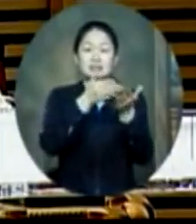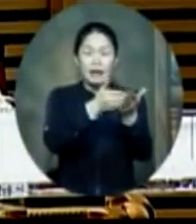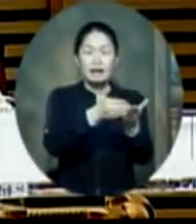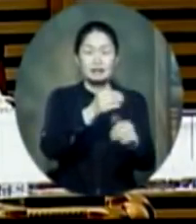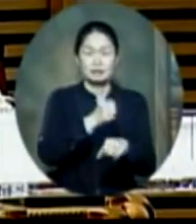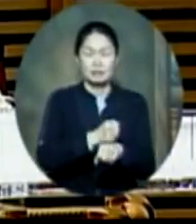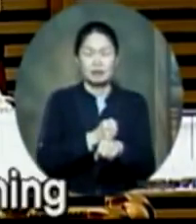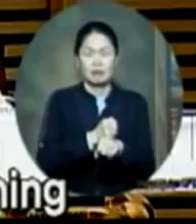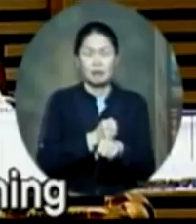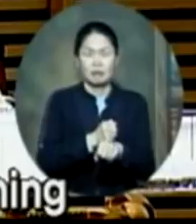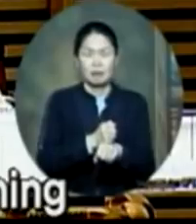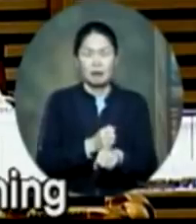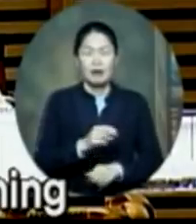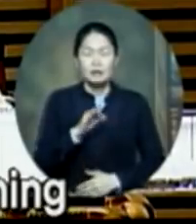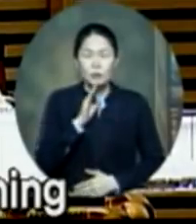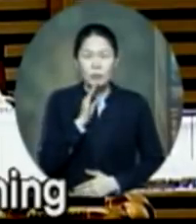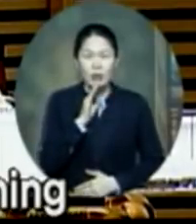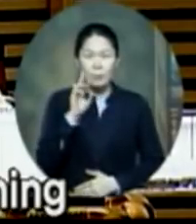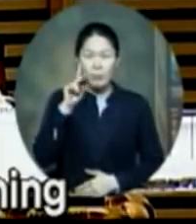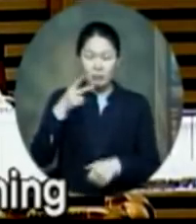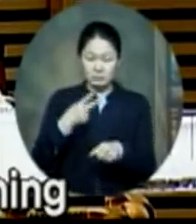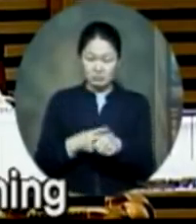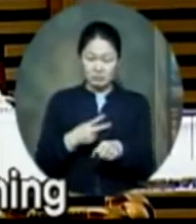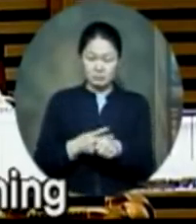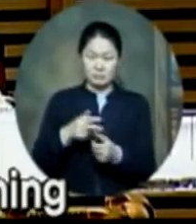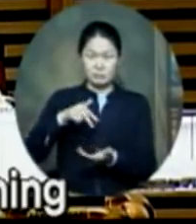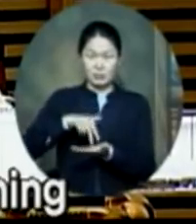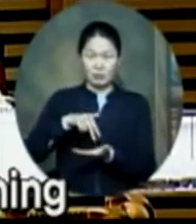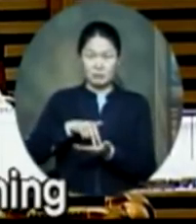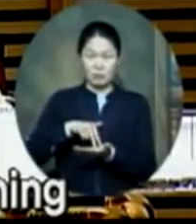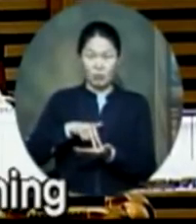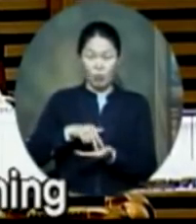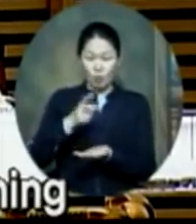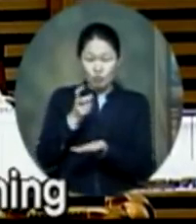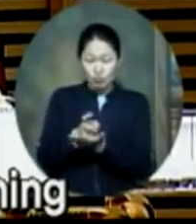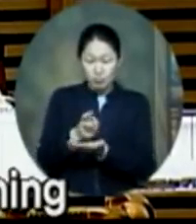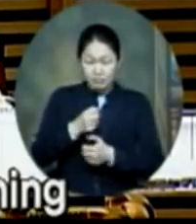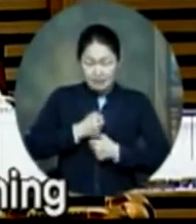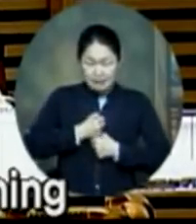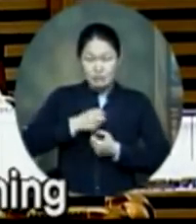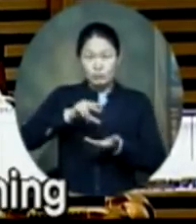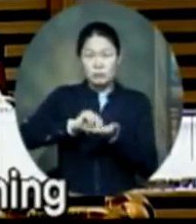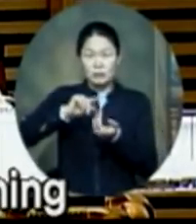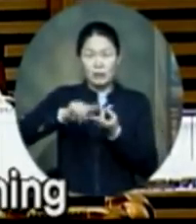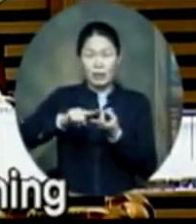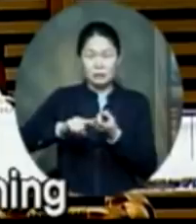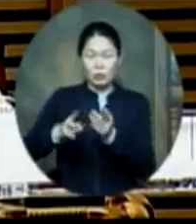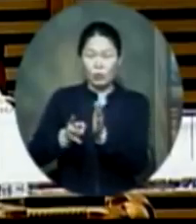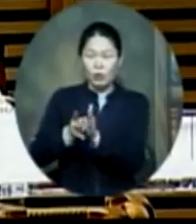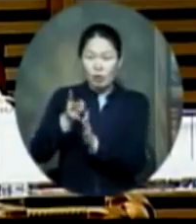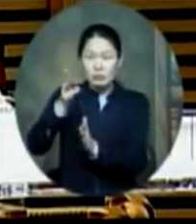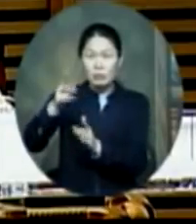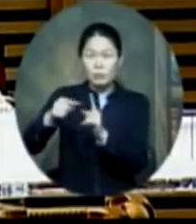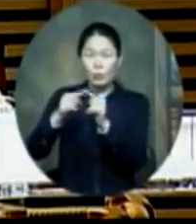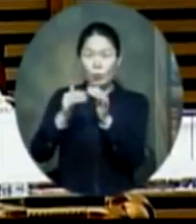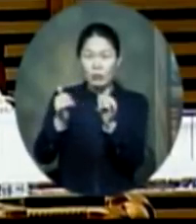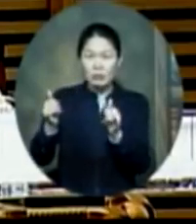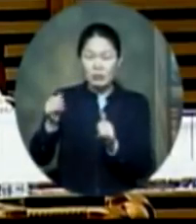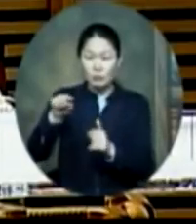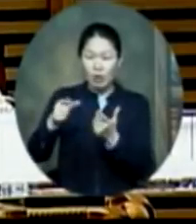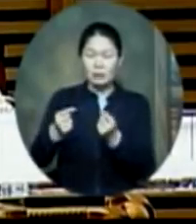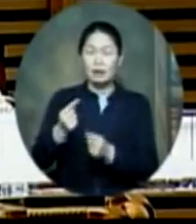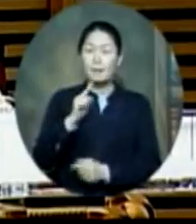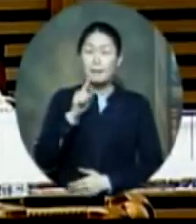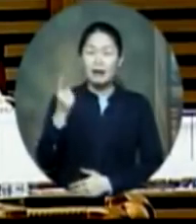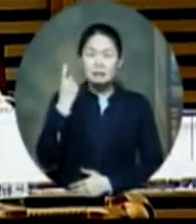거예요. 사실은 사도 바울이 율법 지키는 문제에 대해서 예루살렘 교인들로부터 이런 이야기를